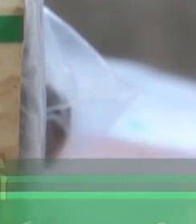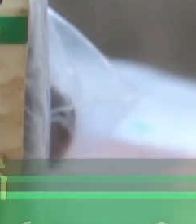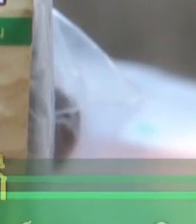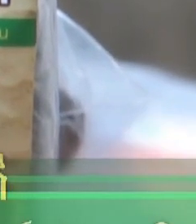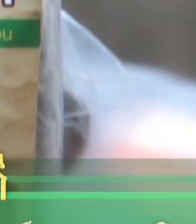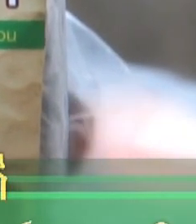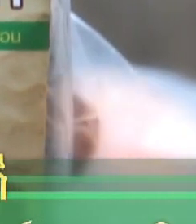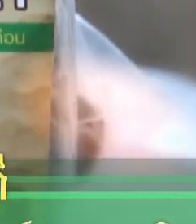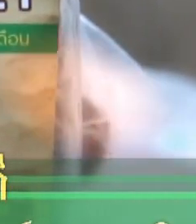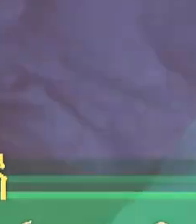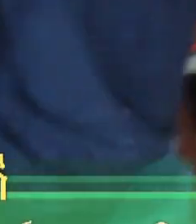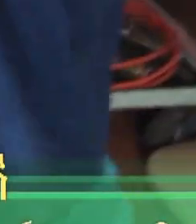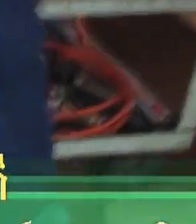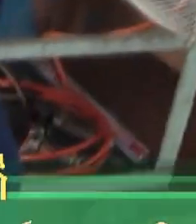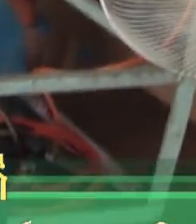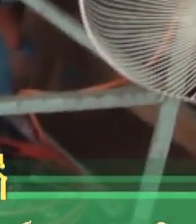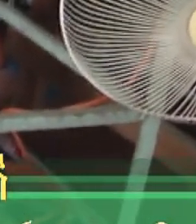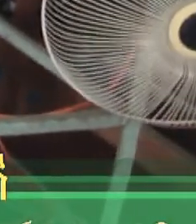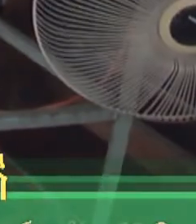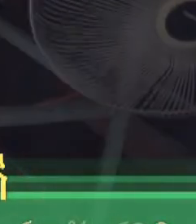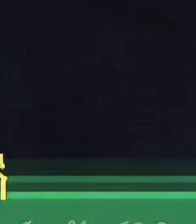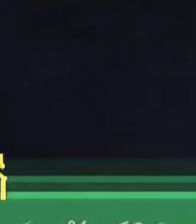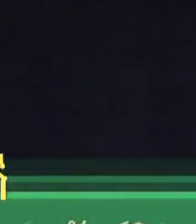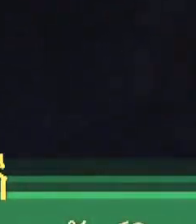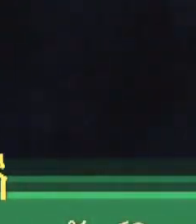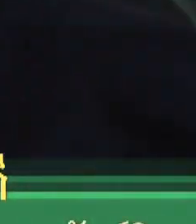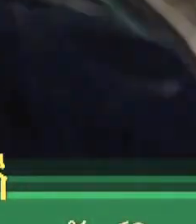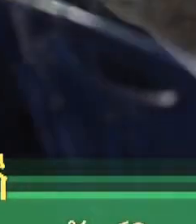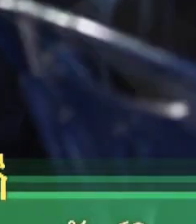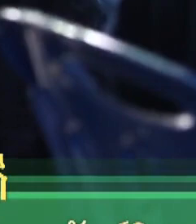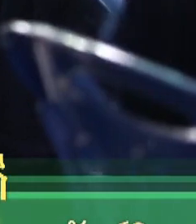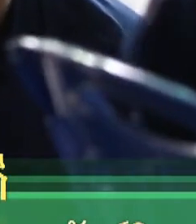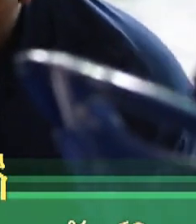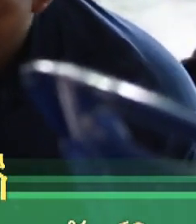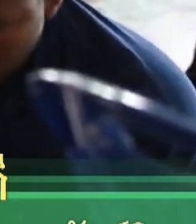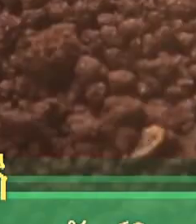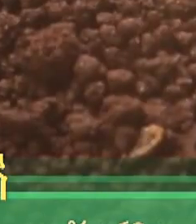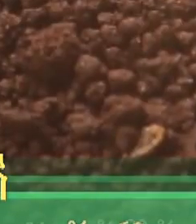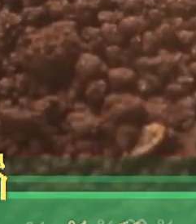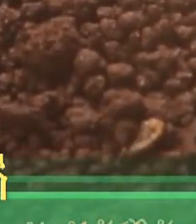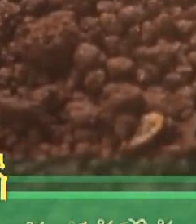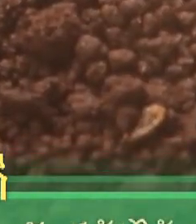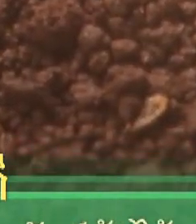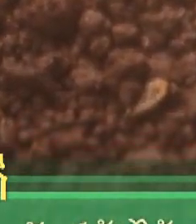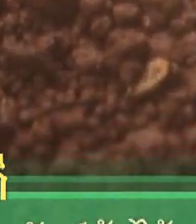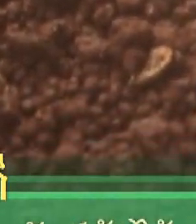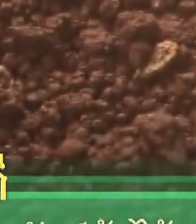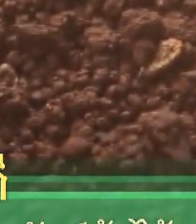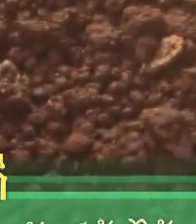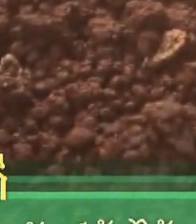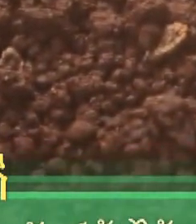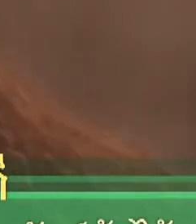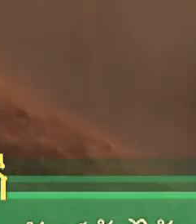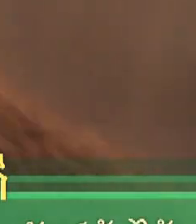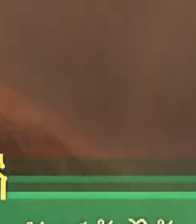ปุ๋ยมูลไส้เดือนฟาร์มผงผลิตภัณฑ์แห่งการพึ่งตนเองของคนพิการนครปฐมผ่านกระบวนการย่อยสลายจากไส้เดือนดิน